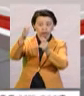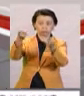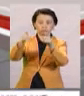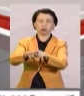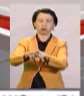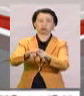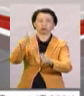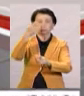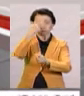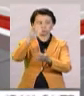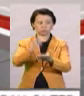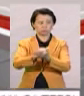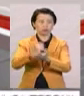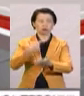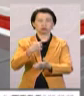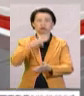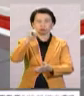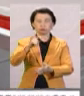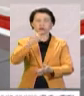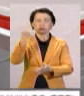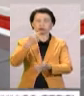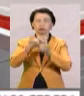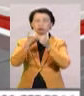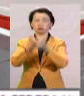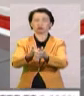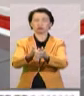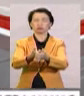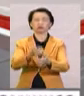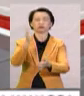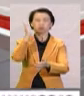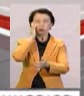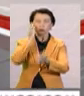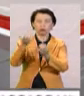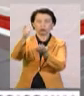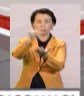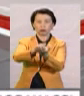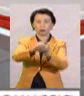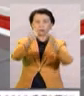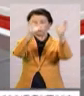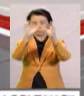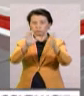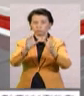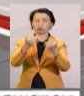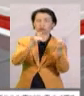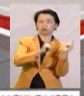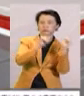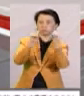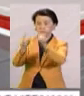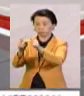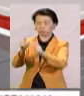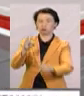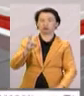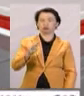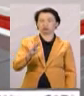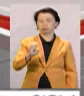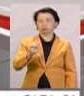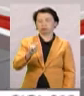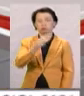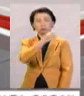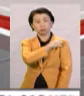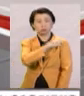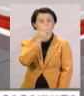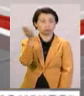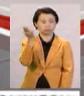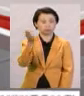Sebab tu Faris, ya, kita perlu sentiasa mengikuti dan peka dengan laporan cuaca. Terus saja ke Jabatan Meteorologi bersama pegawainya.